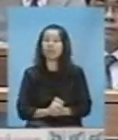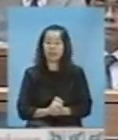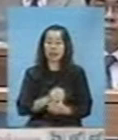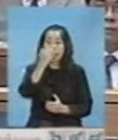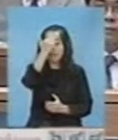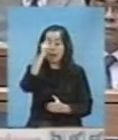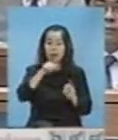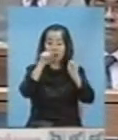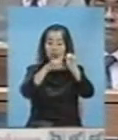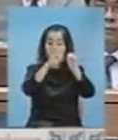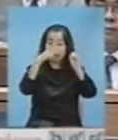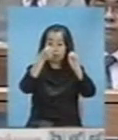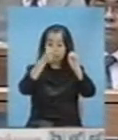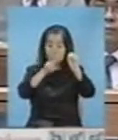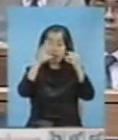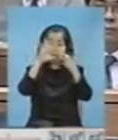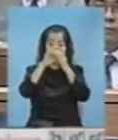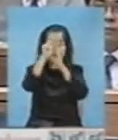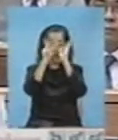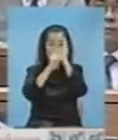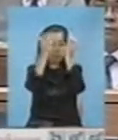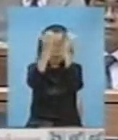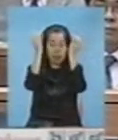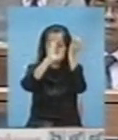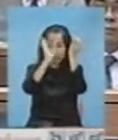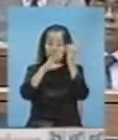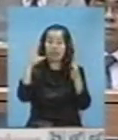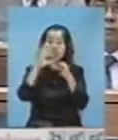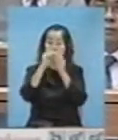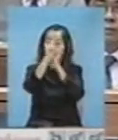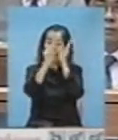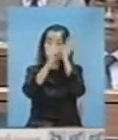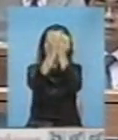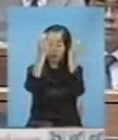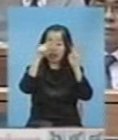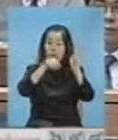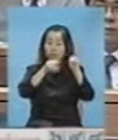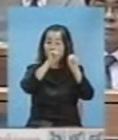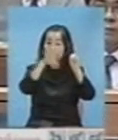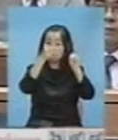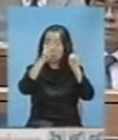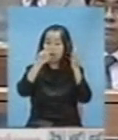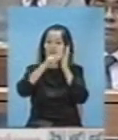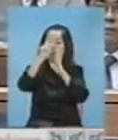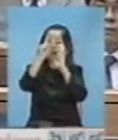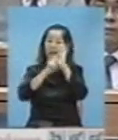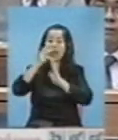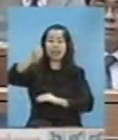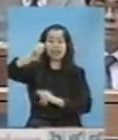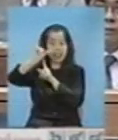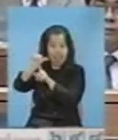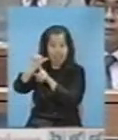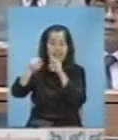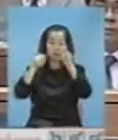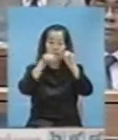มาตรา112ไม่ใช่รัฐธรรมนูญเรากำลังพูดเรื่องการแก้รัฐธรรมนูญมาตรา112คือประมวลกฎหมายอาญามา